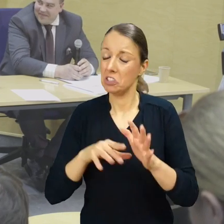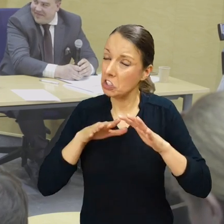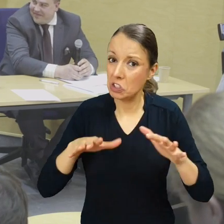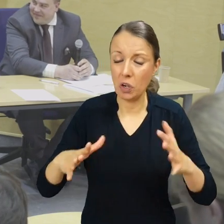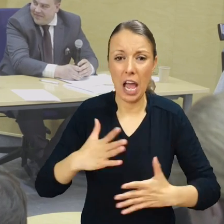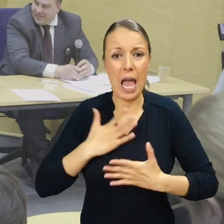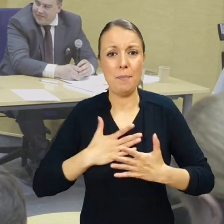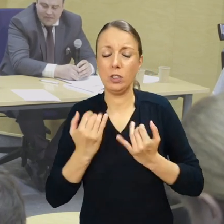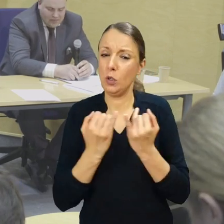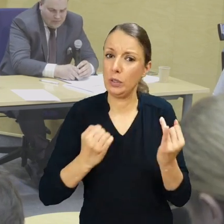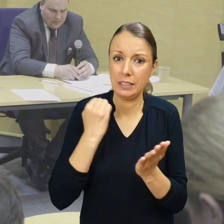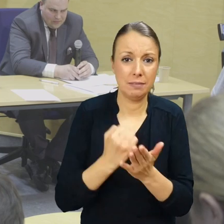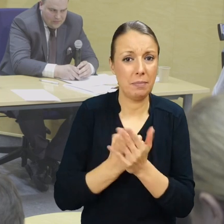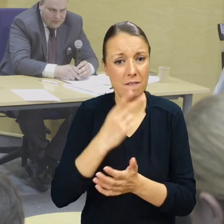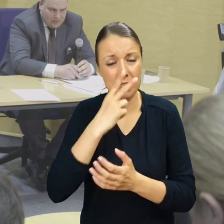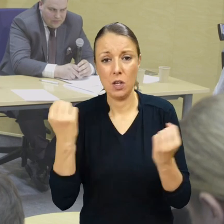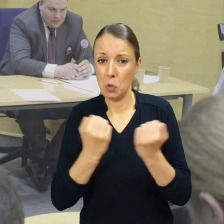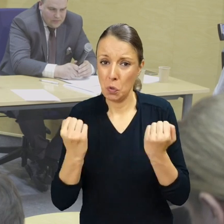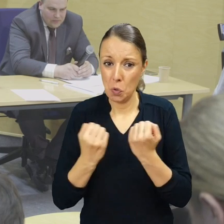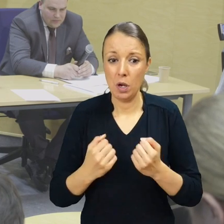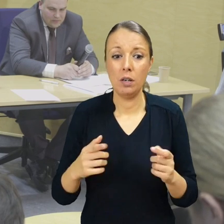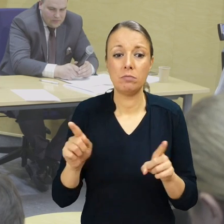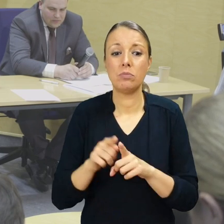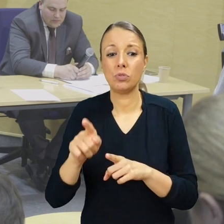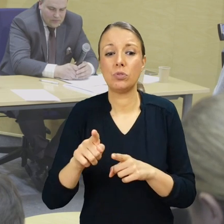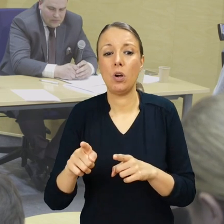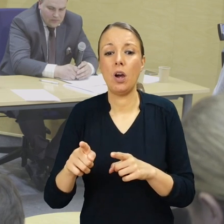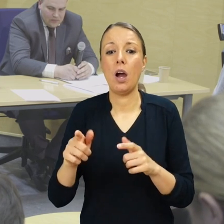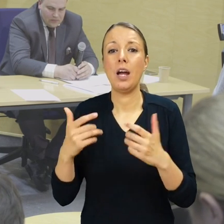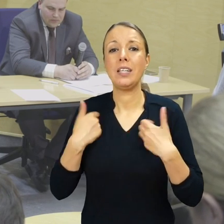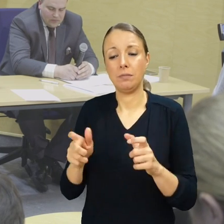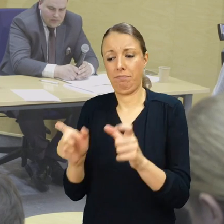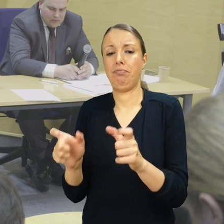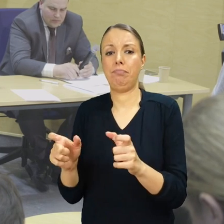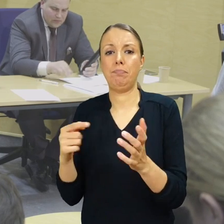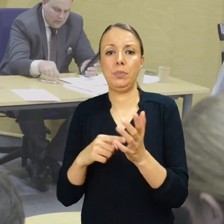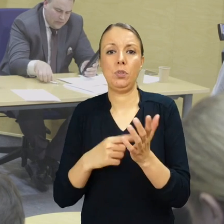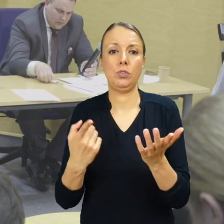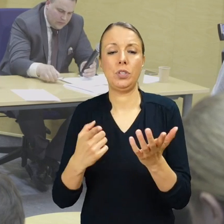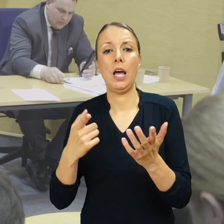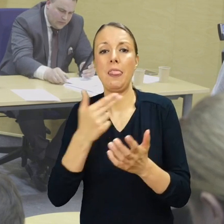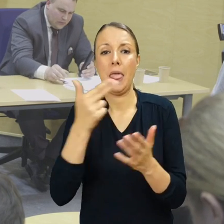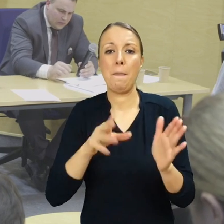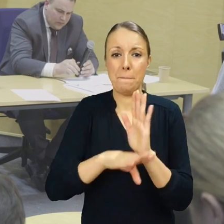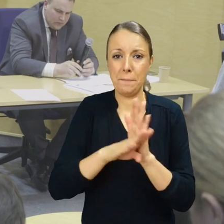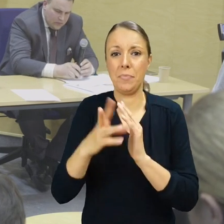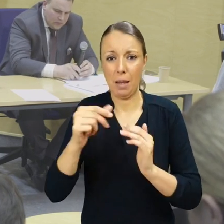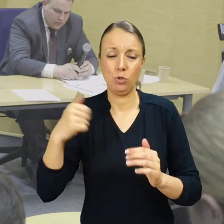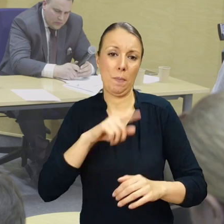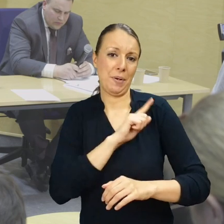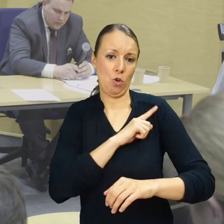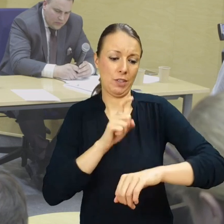tutaj tego dyscyplinowania jako deprecjonowania tych zagadnień. Po prostu to jest, domyślam się, w tej formule to jest